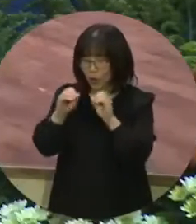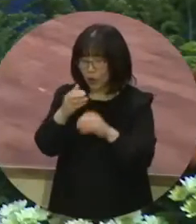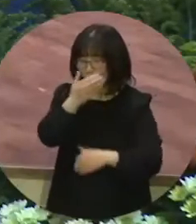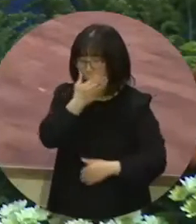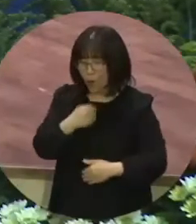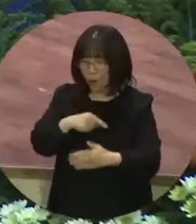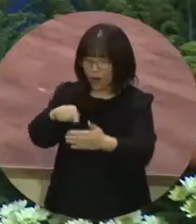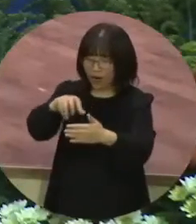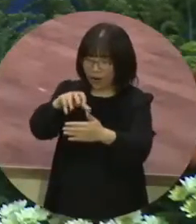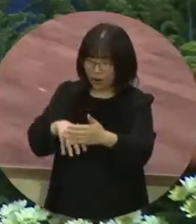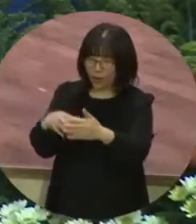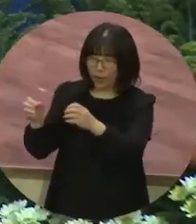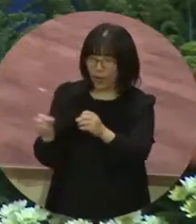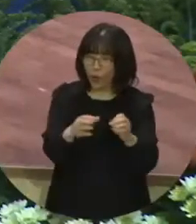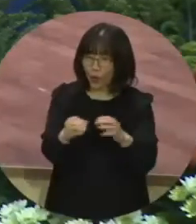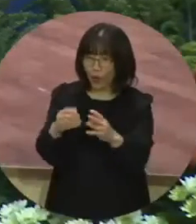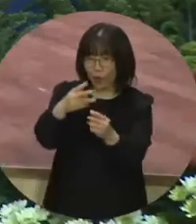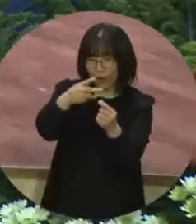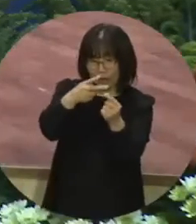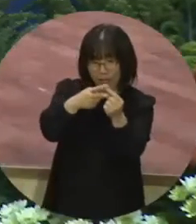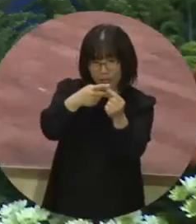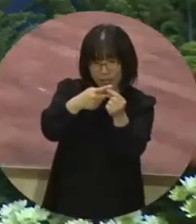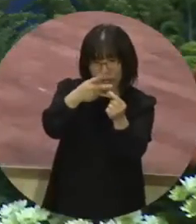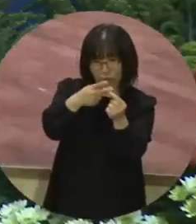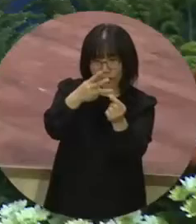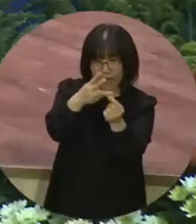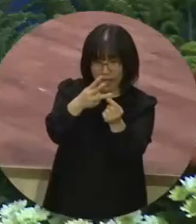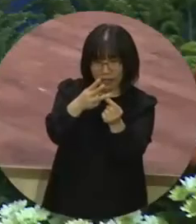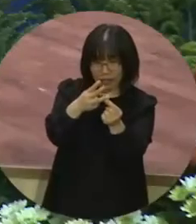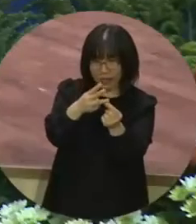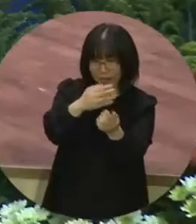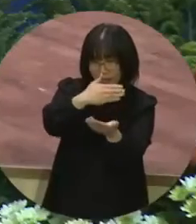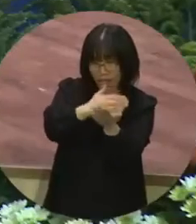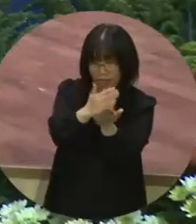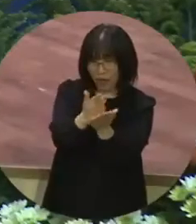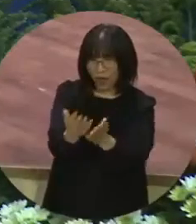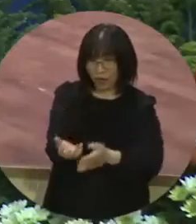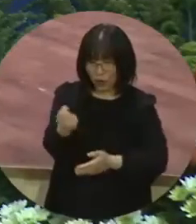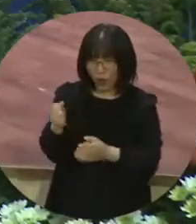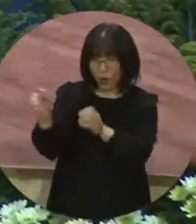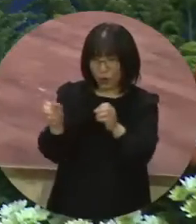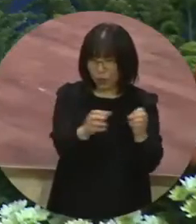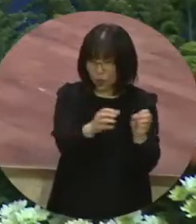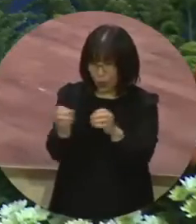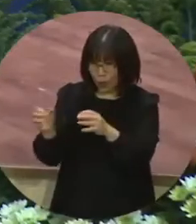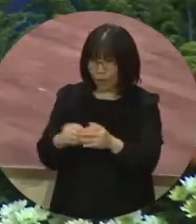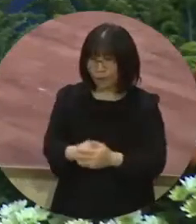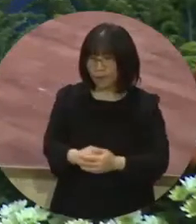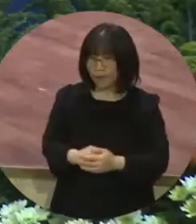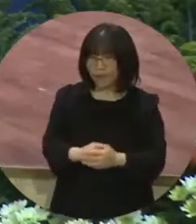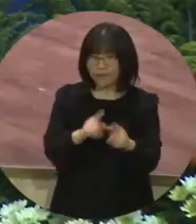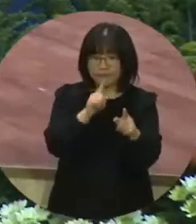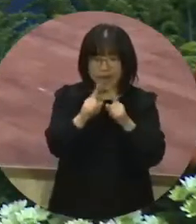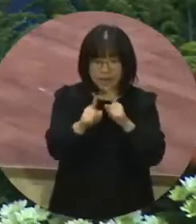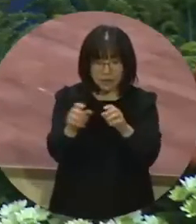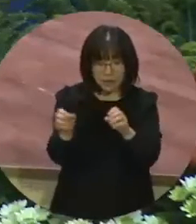있는 포럼 이 세 가지 기도 제목을 가지고 우리가 포럼인데 이게 무슨 말입니까? 말씀 포럼, 기도 포럼,